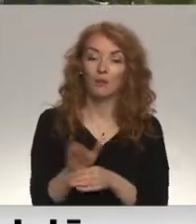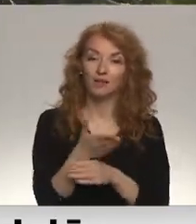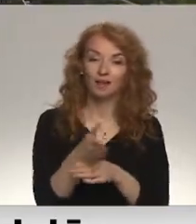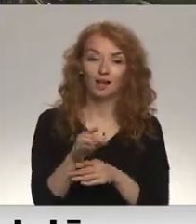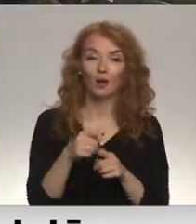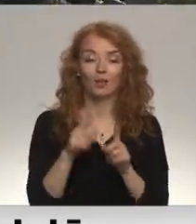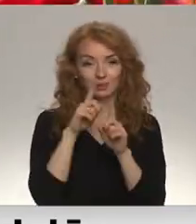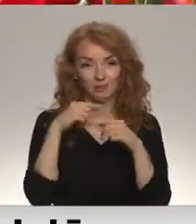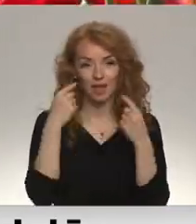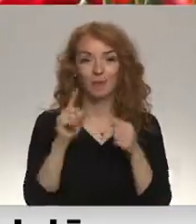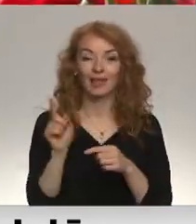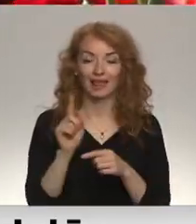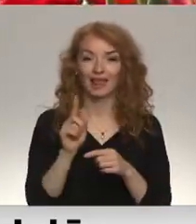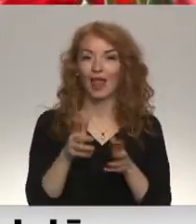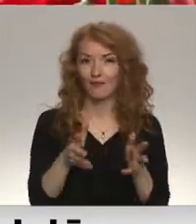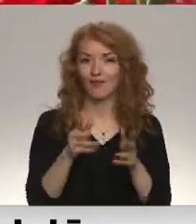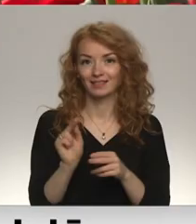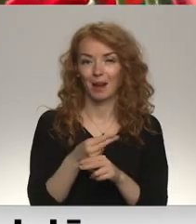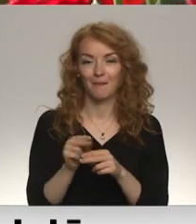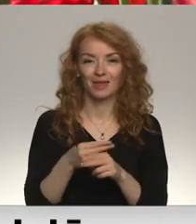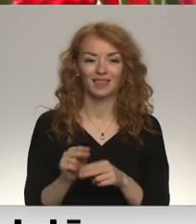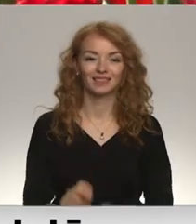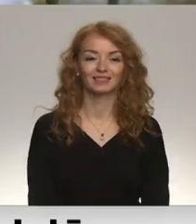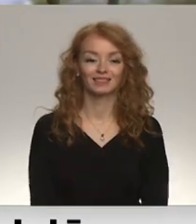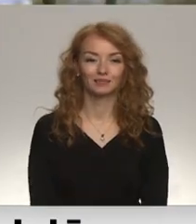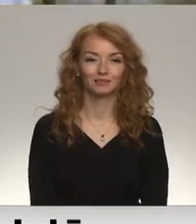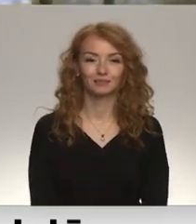un smaidam ir terapeitisks efekts. Aija Kīns, Māris Jurgensons, Latvijas televīzija.